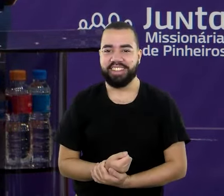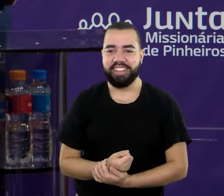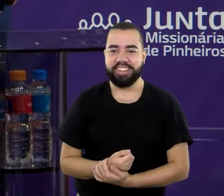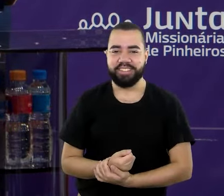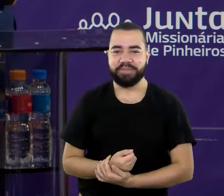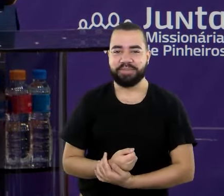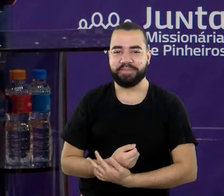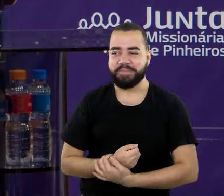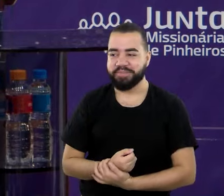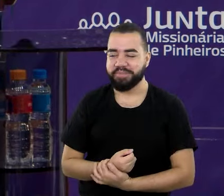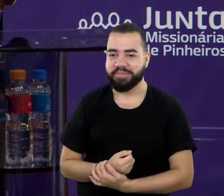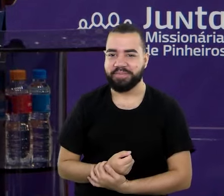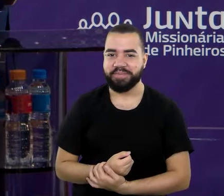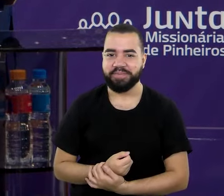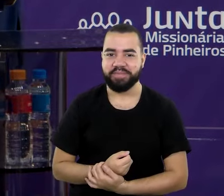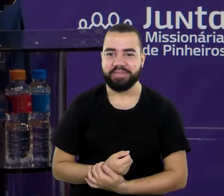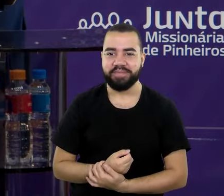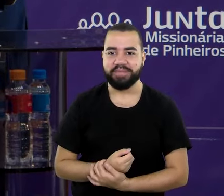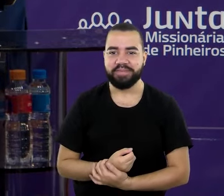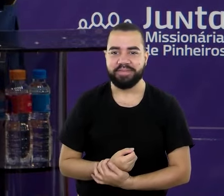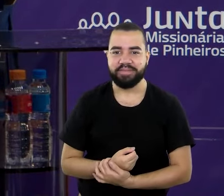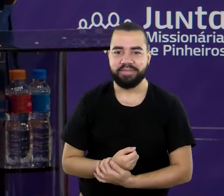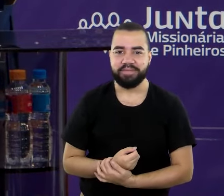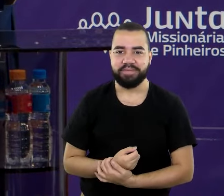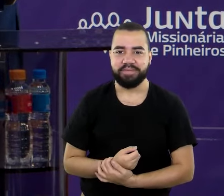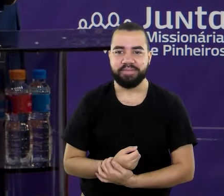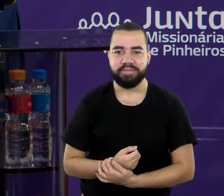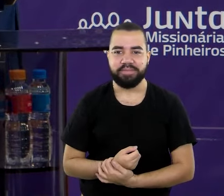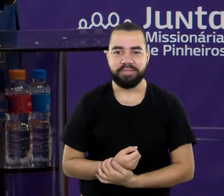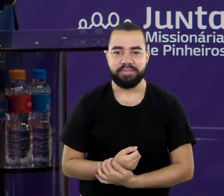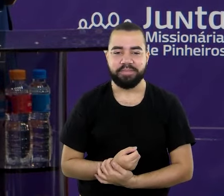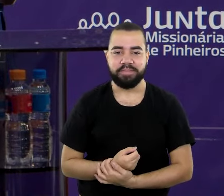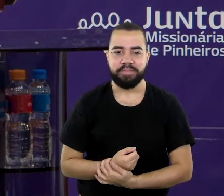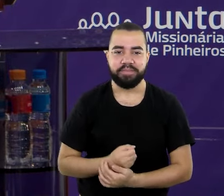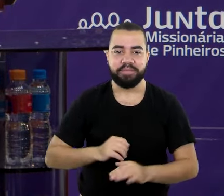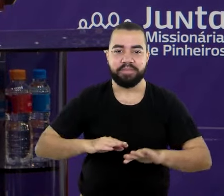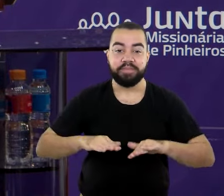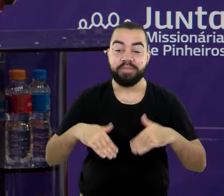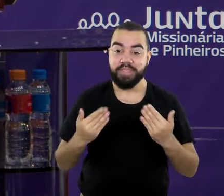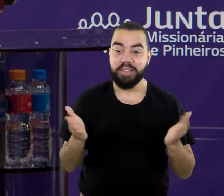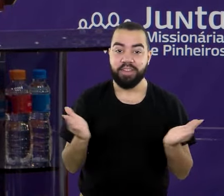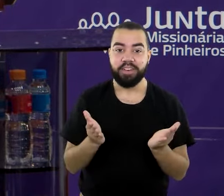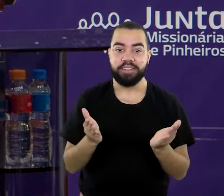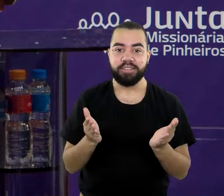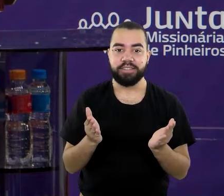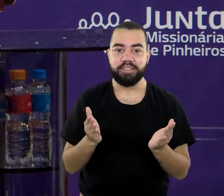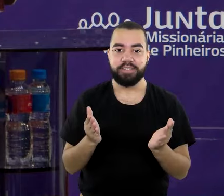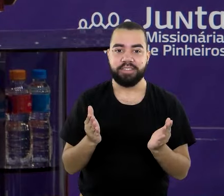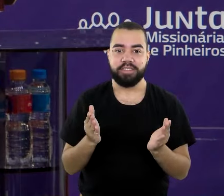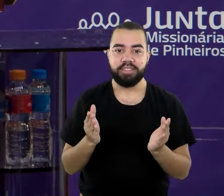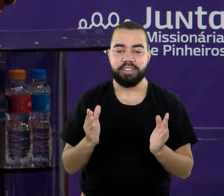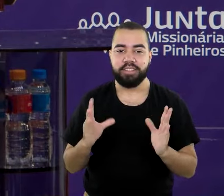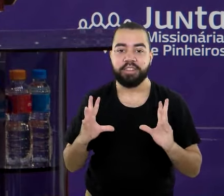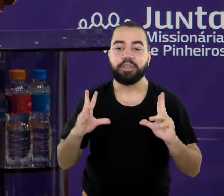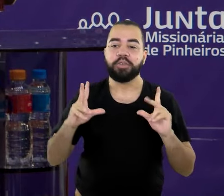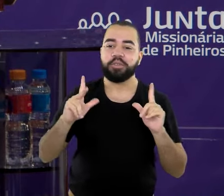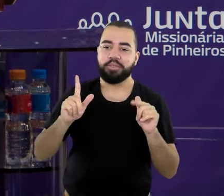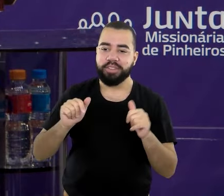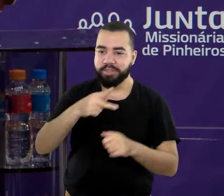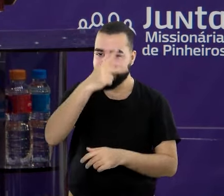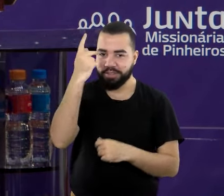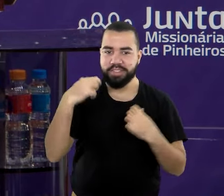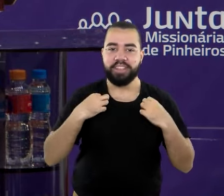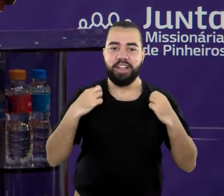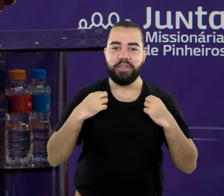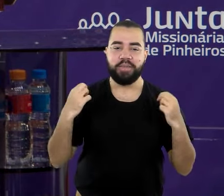성도들은 다 옷을 벗었는데 목사님이 입장하셨는데 벌거벗고 입장하셨습니다. Imagina, e todos os irmãos aqui sentados esperando e o